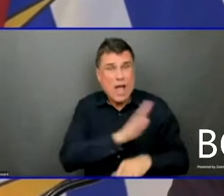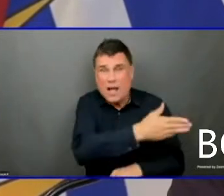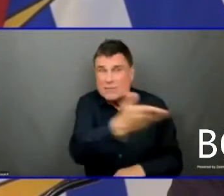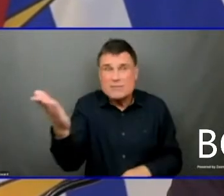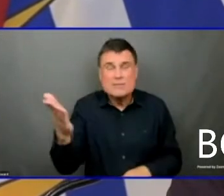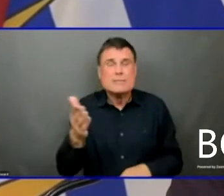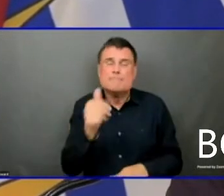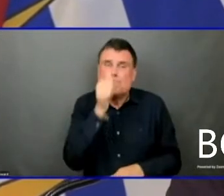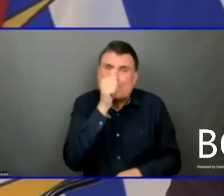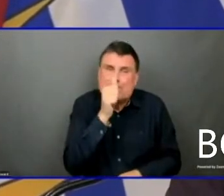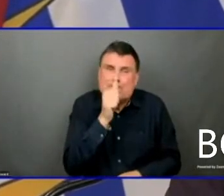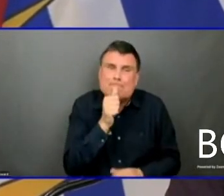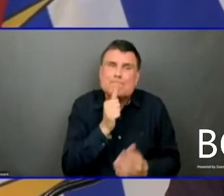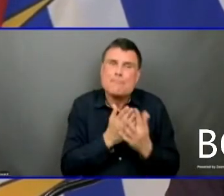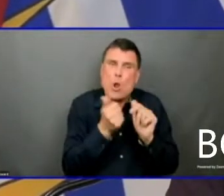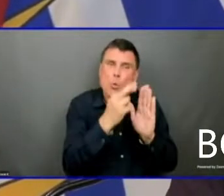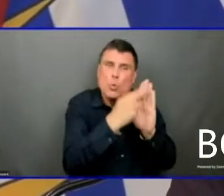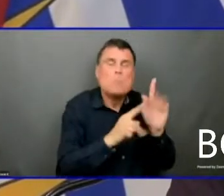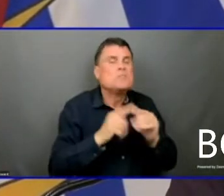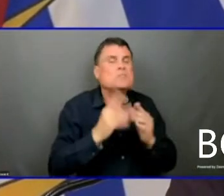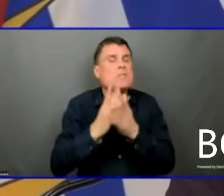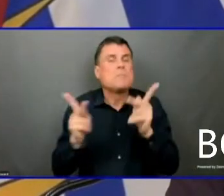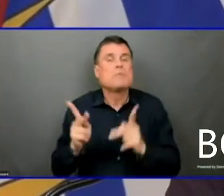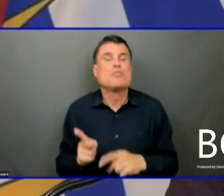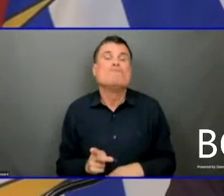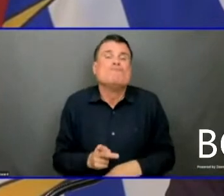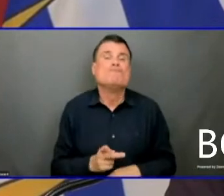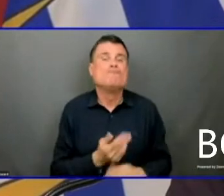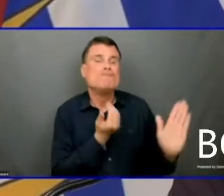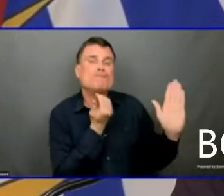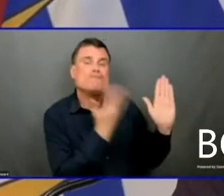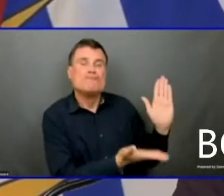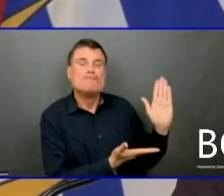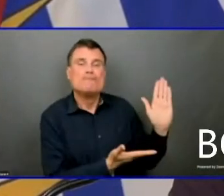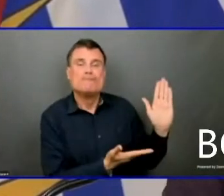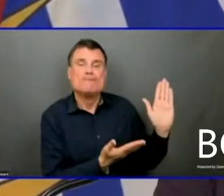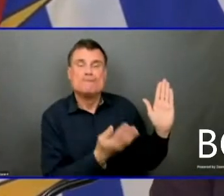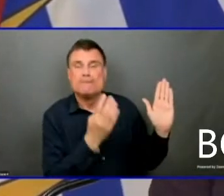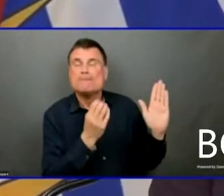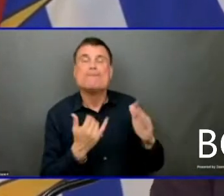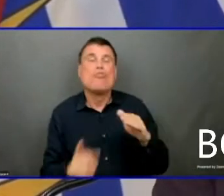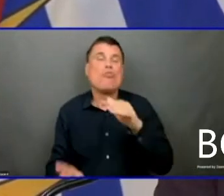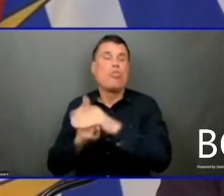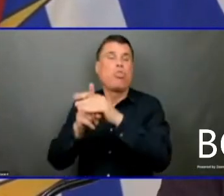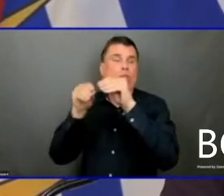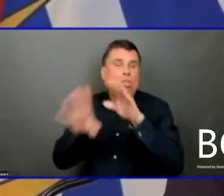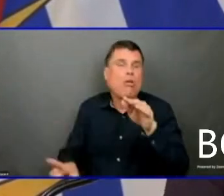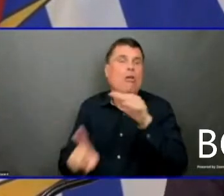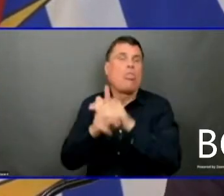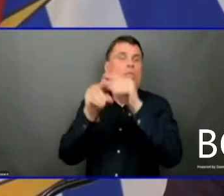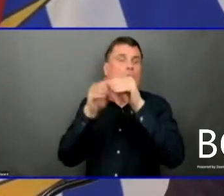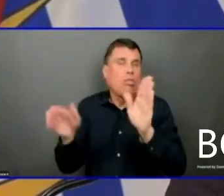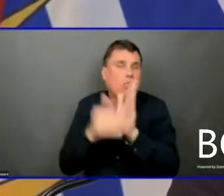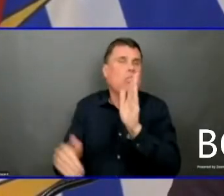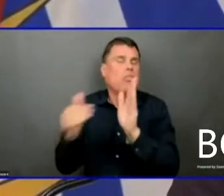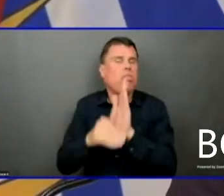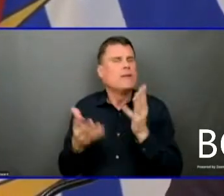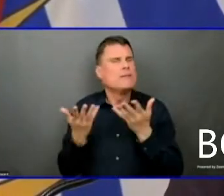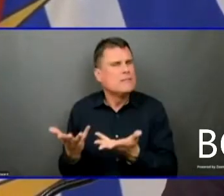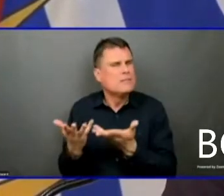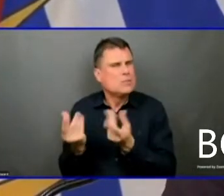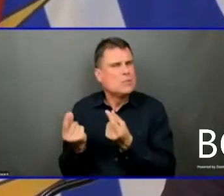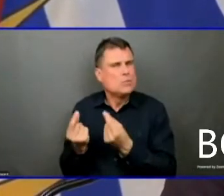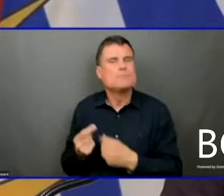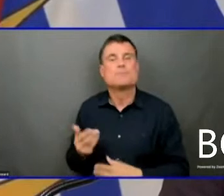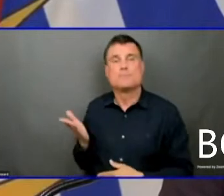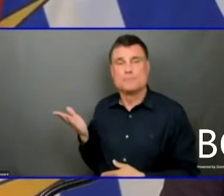transmission is still 这个记者其实不在提问，是在抱怨啊，因为他听上去他是阿省边境的啊。